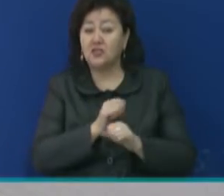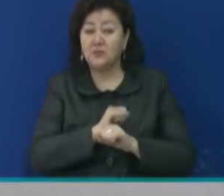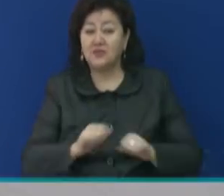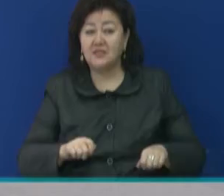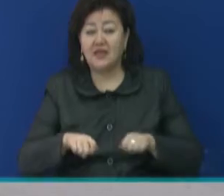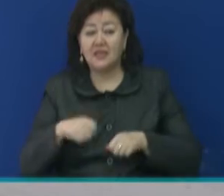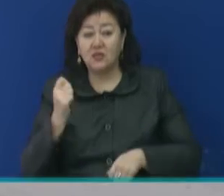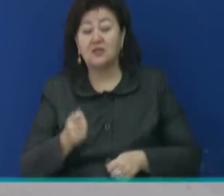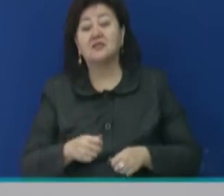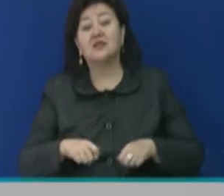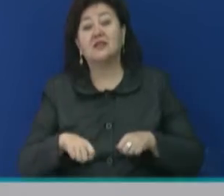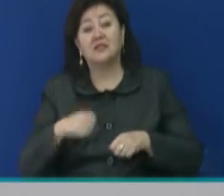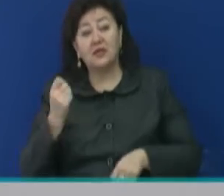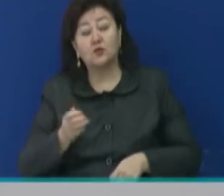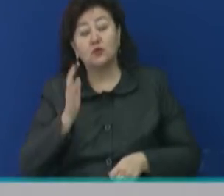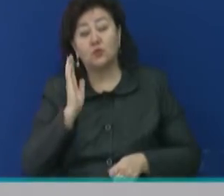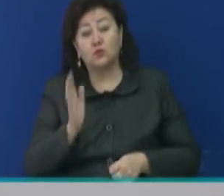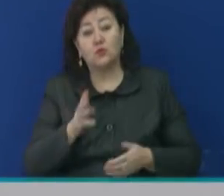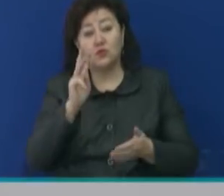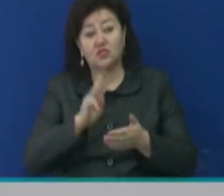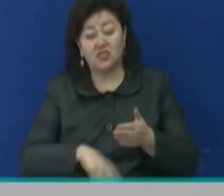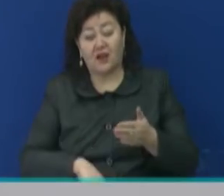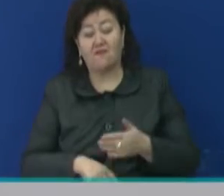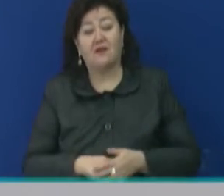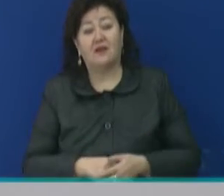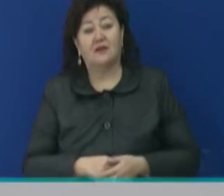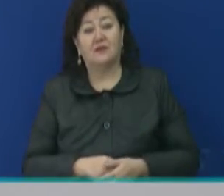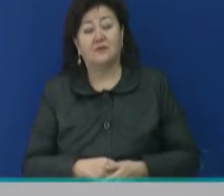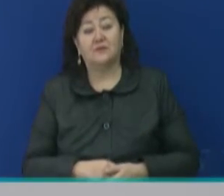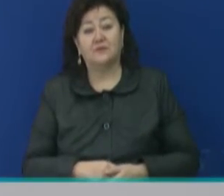За это нарушение предусмотрен штраф Семей